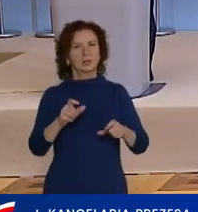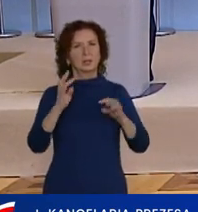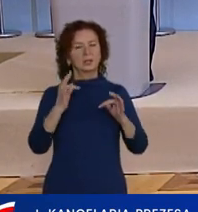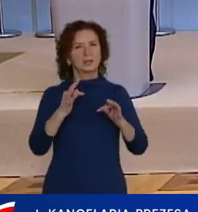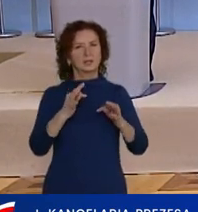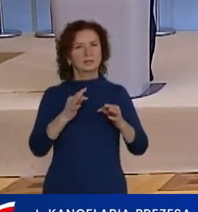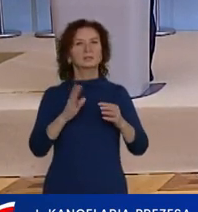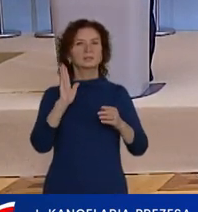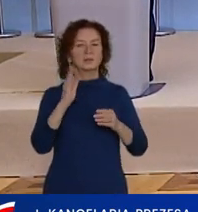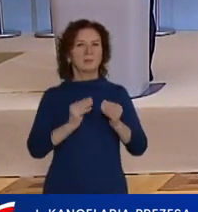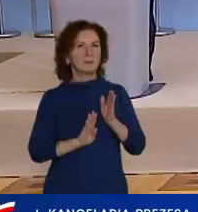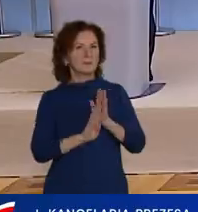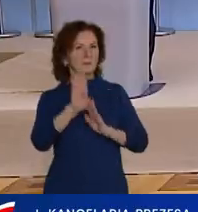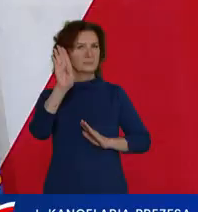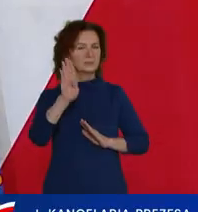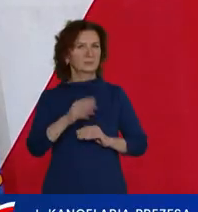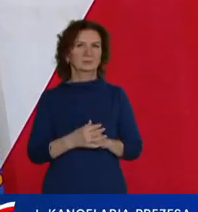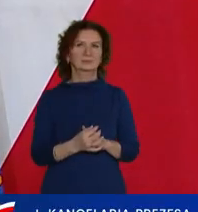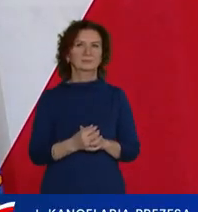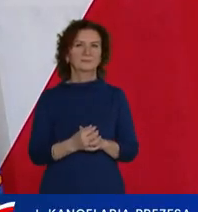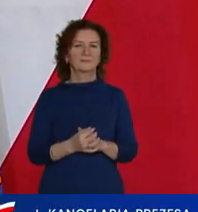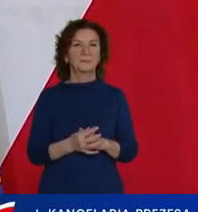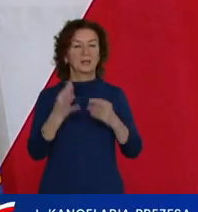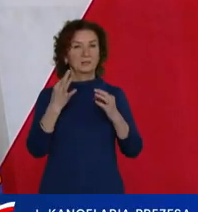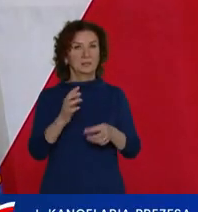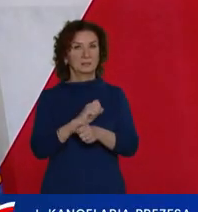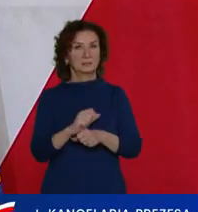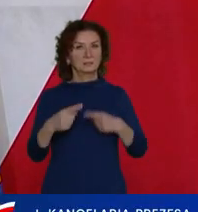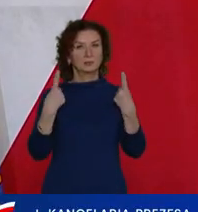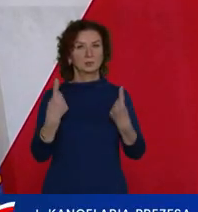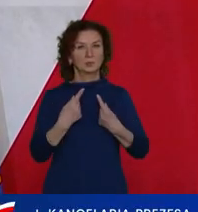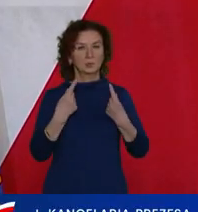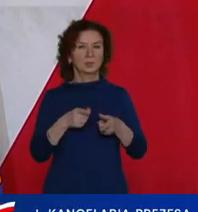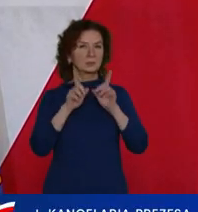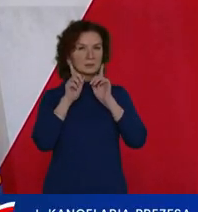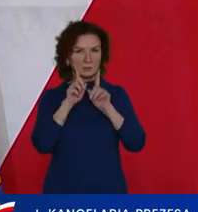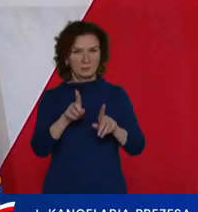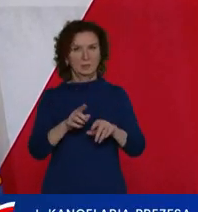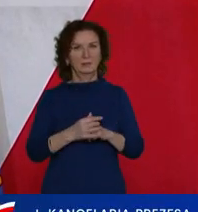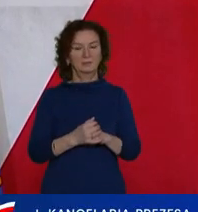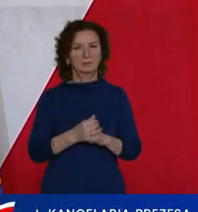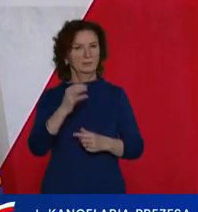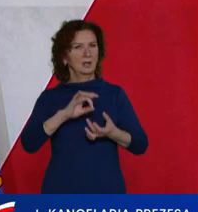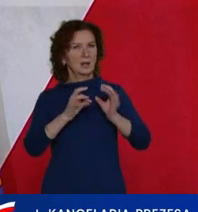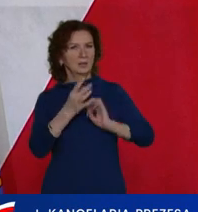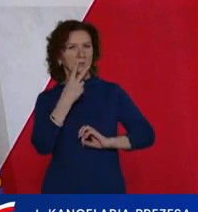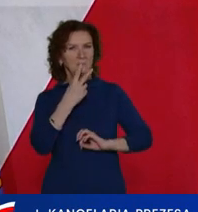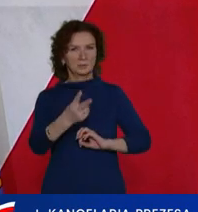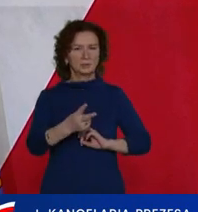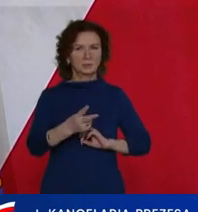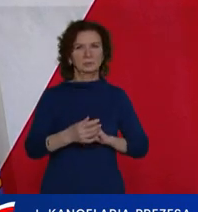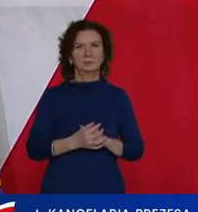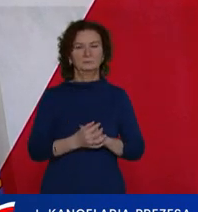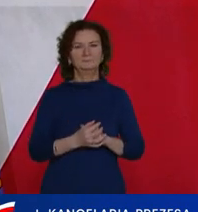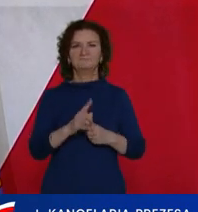nas kolejne wzrosty? Dziękuję. No, jesteśmy w takiej sytuacji, że rzeczywiście jeżeli patrzymy sobie na przebieg